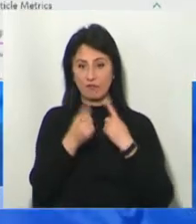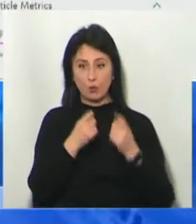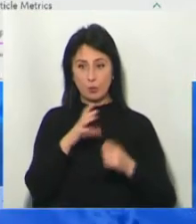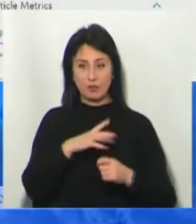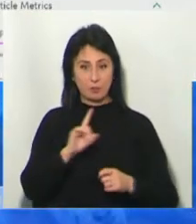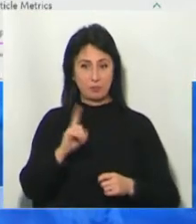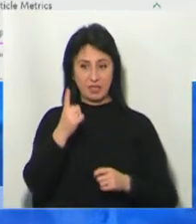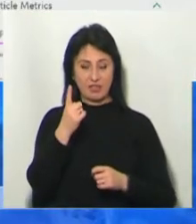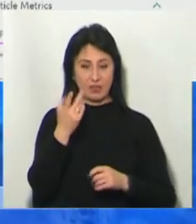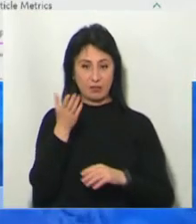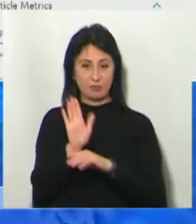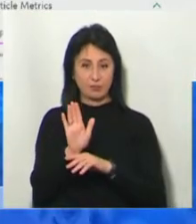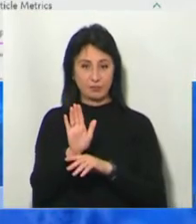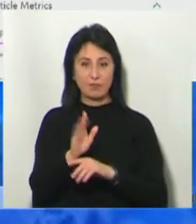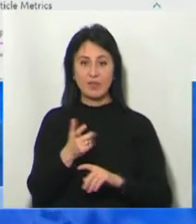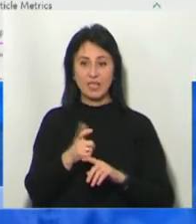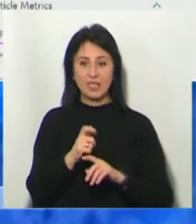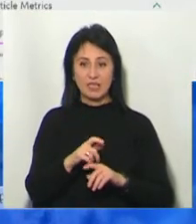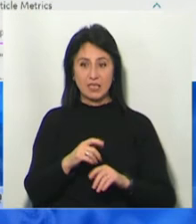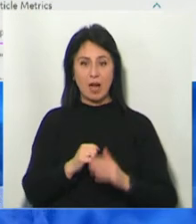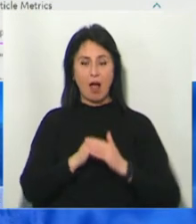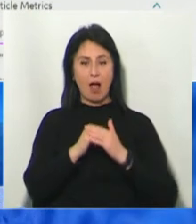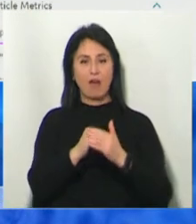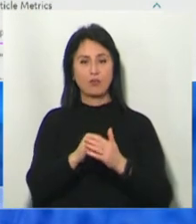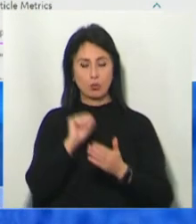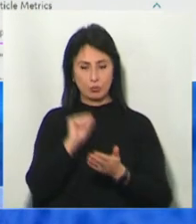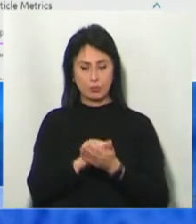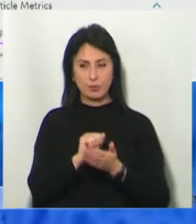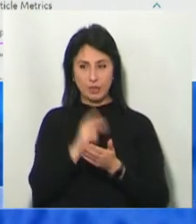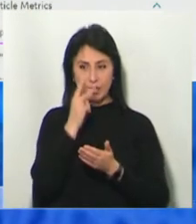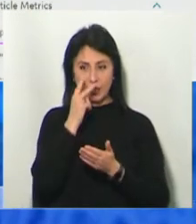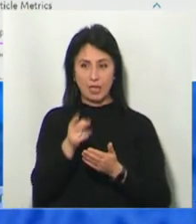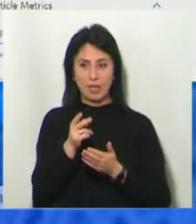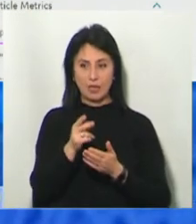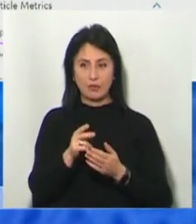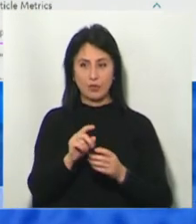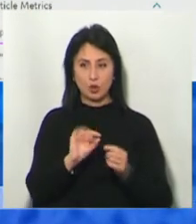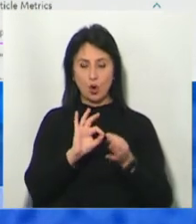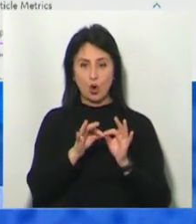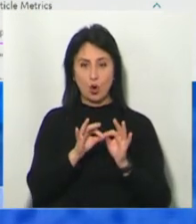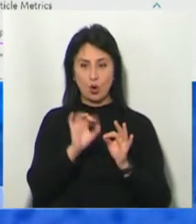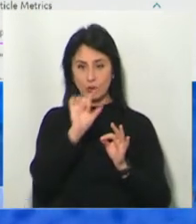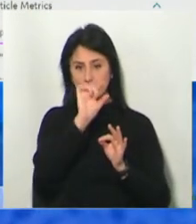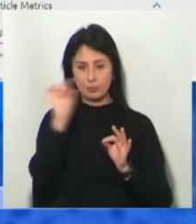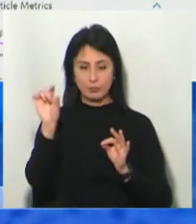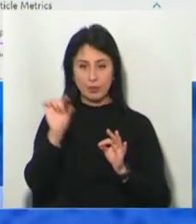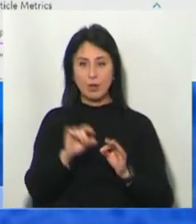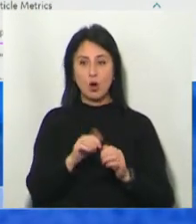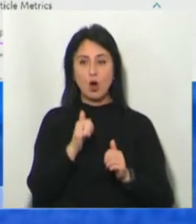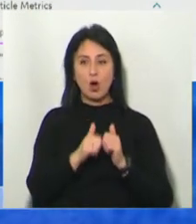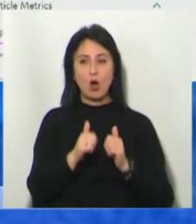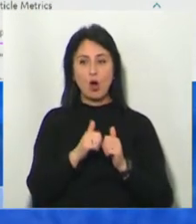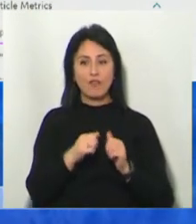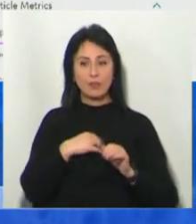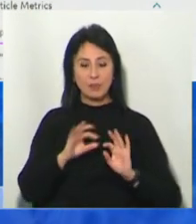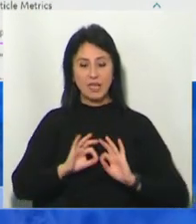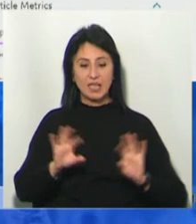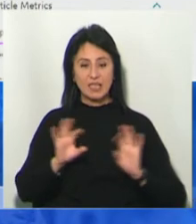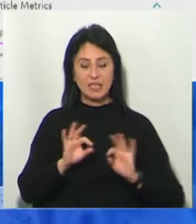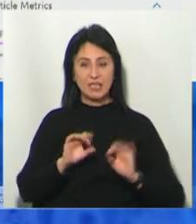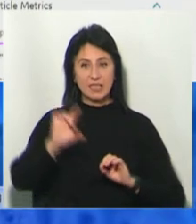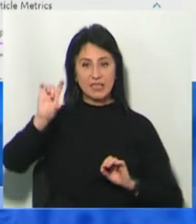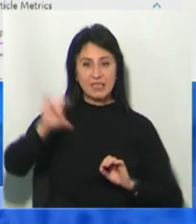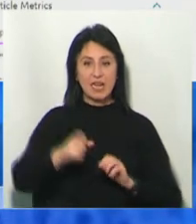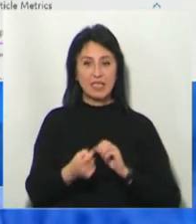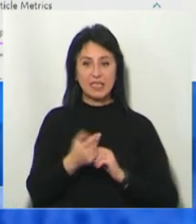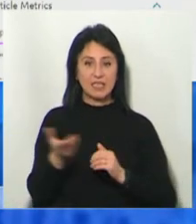ინფორმაცია იყო პირველად გამოქვეყნებული ძალიან ავტორიტეტულ გამოცემაში, თქვენ ხედავთ კონკრეტულ ბმულს და ყოველთვის მე გიზიარებთ ხოლმე